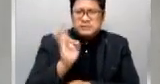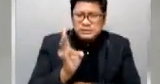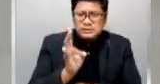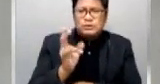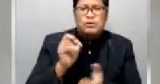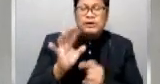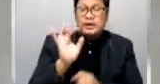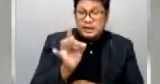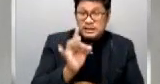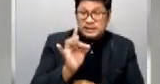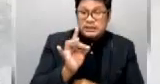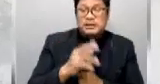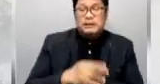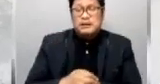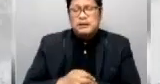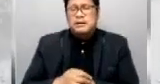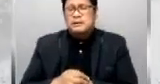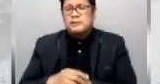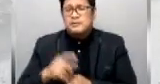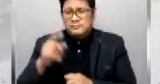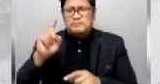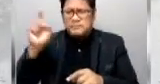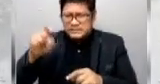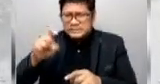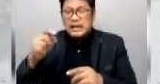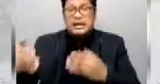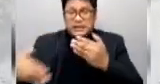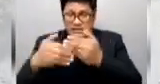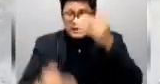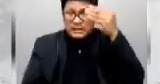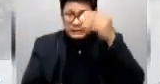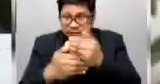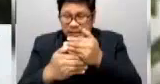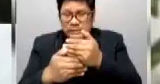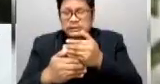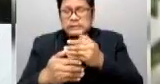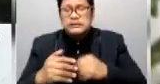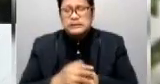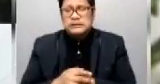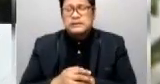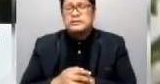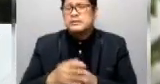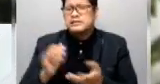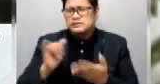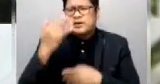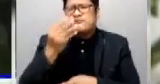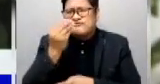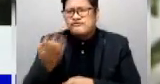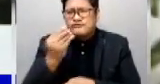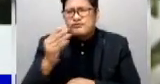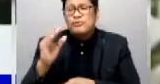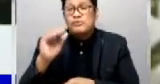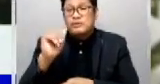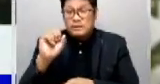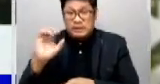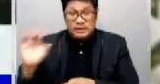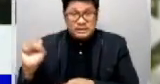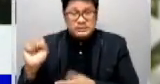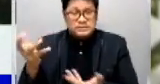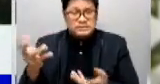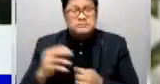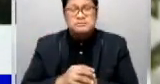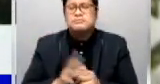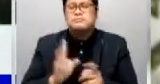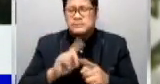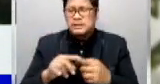ganyan. Basta sila ay nakalockdown kaya ilan yung mga cases doon. Siyempre binabantayan, pero mas marami lang